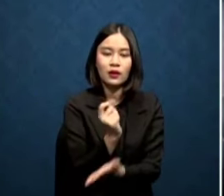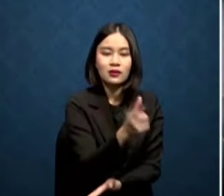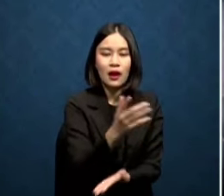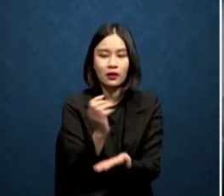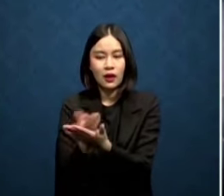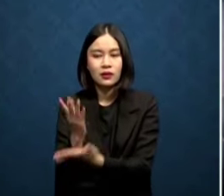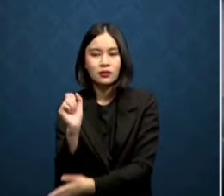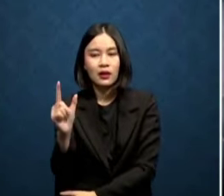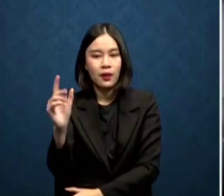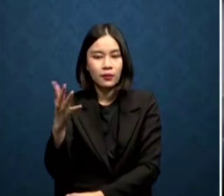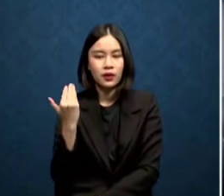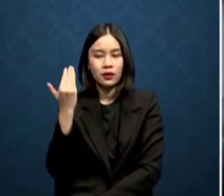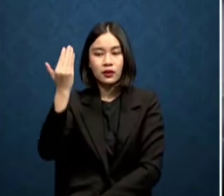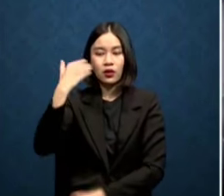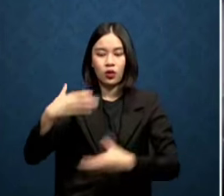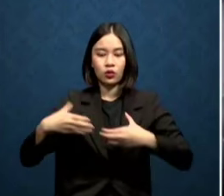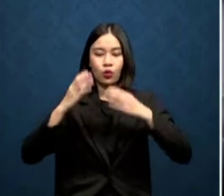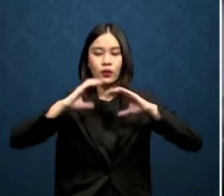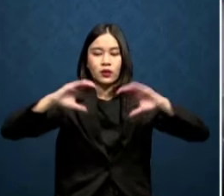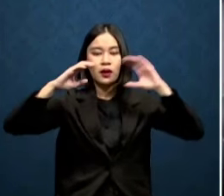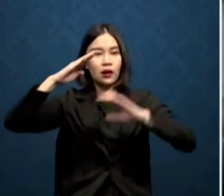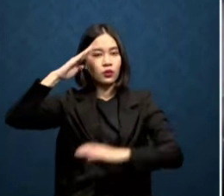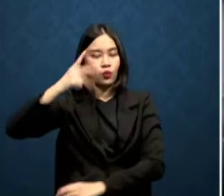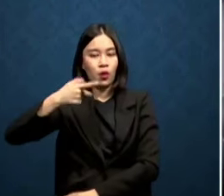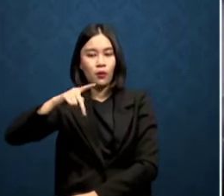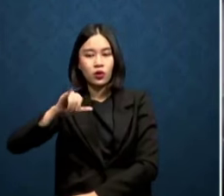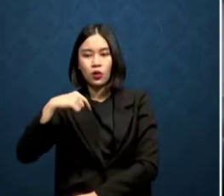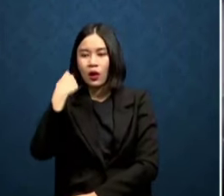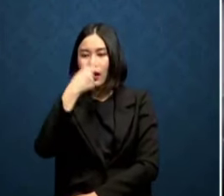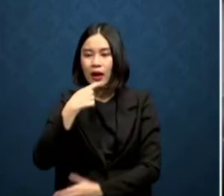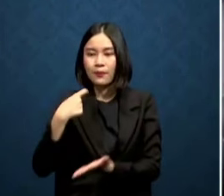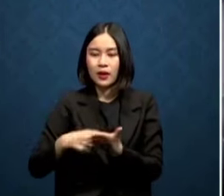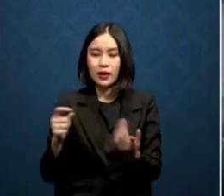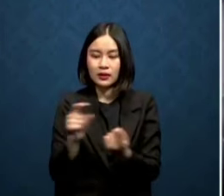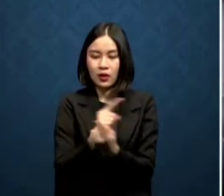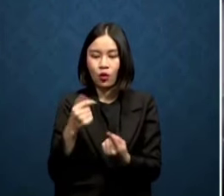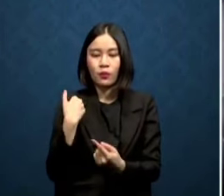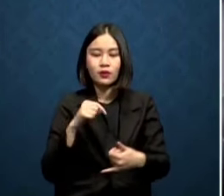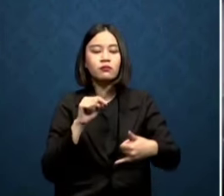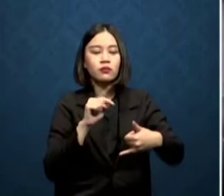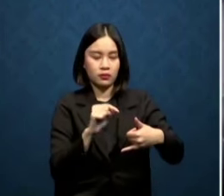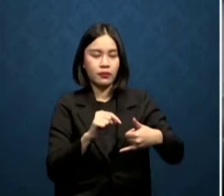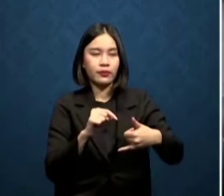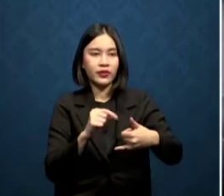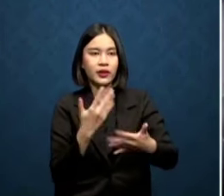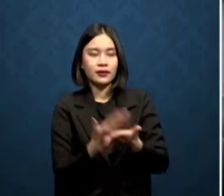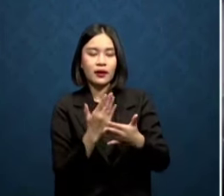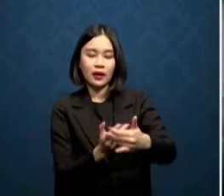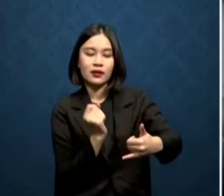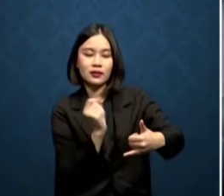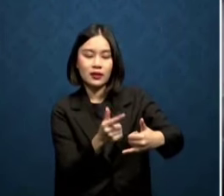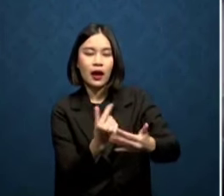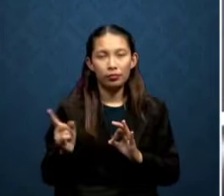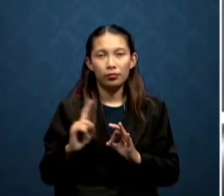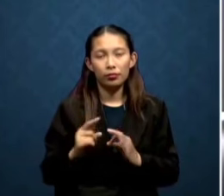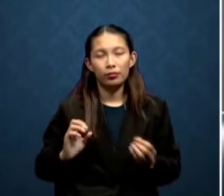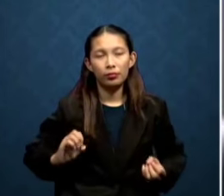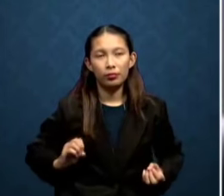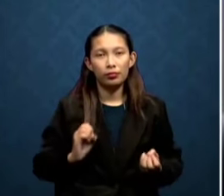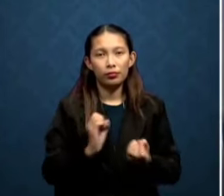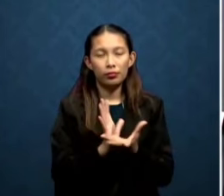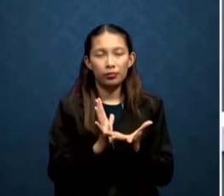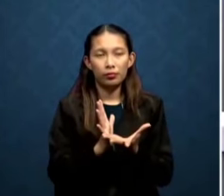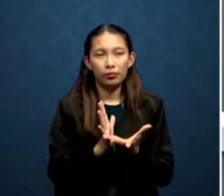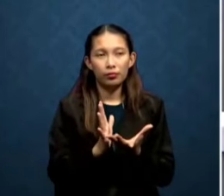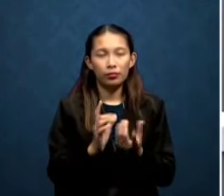เศรษฐกิจจึงขอให้รัฐบาลกำกับดูแลธนาคารไม่ให้มีการยึดเงินของประชาชนที่ได้รับเงินตามโครงการกระตุ้นเศรษฐกิจ 10,000บาท